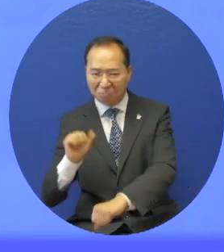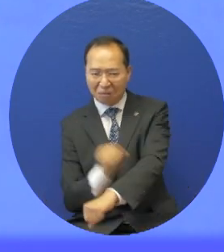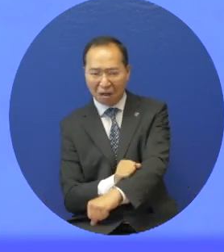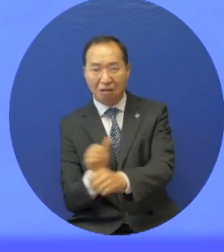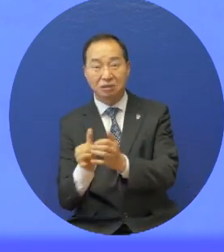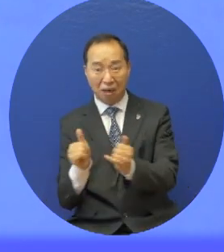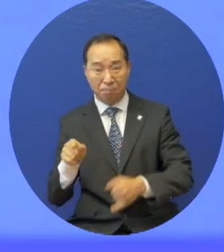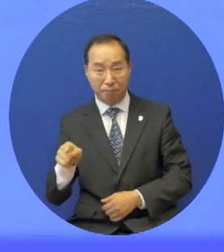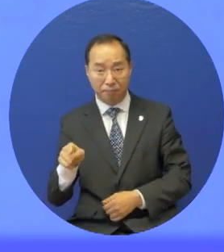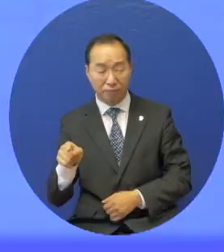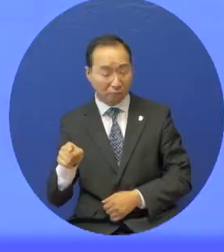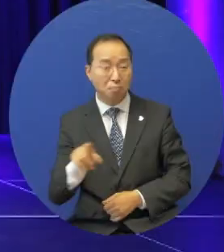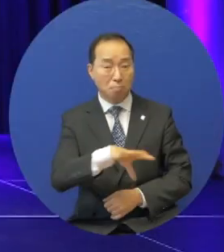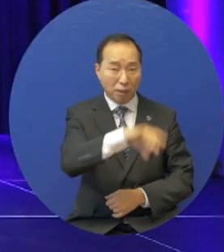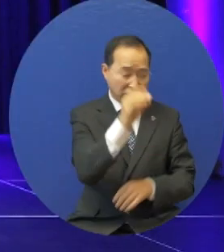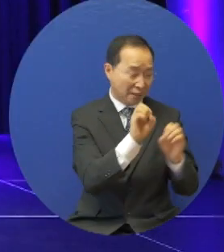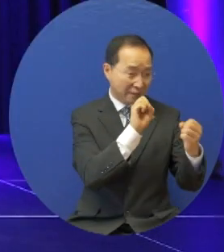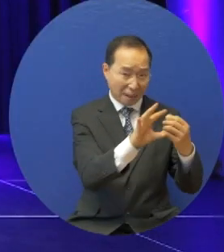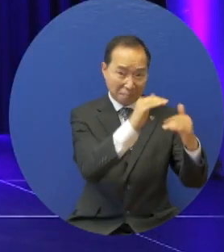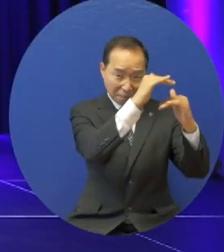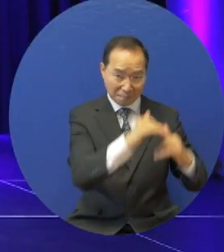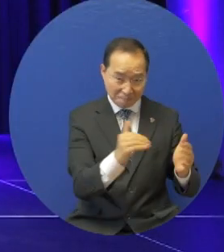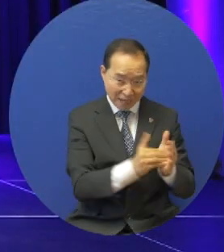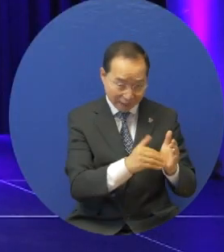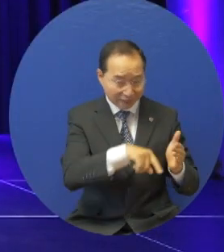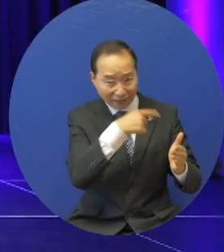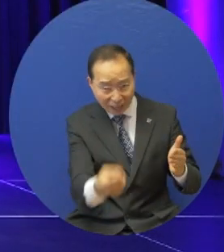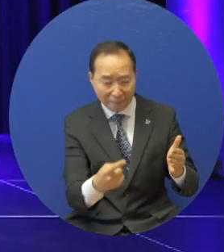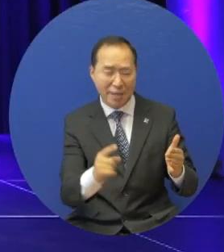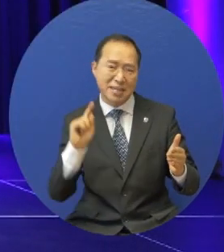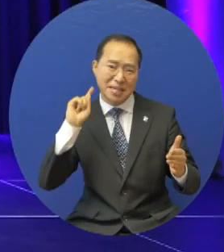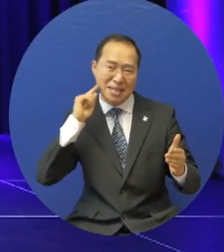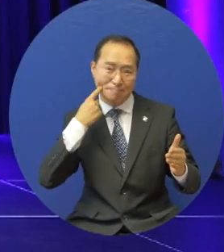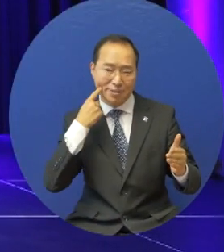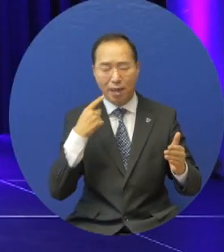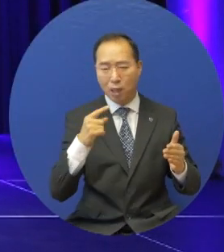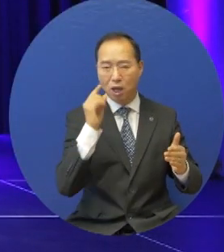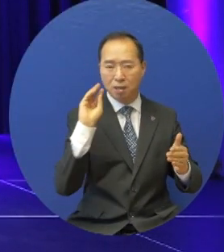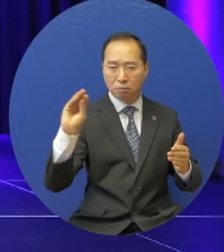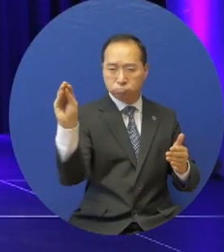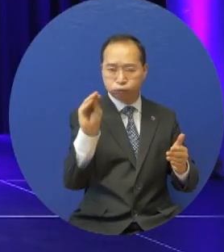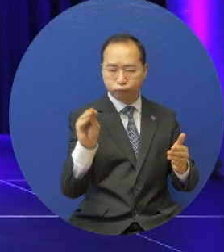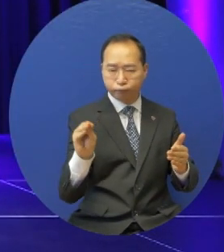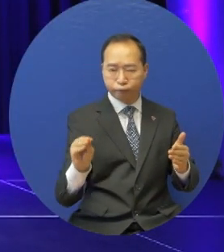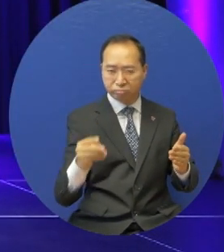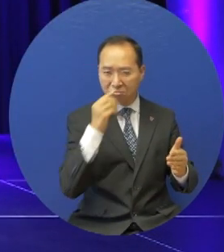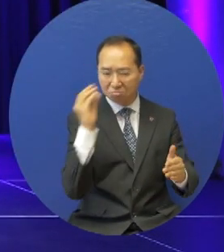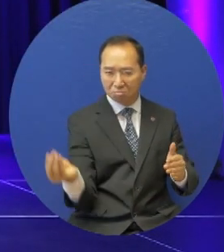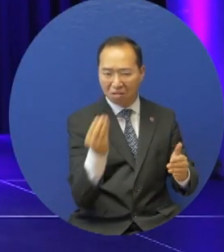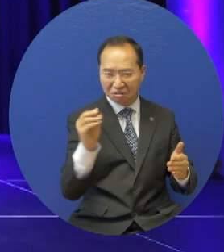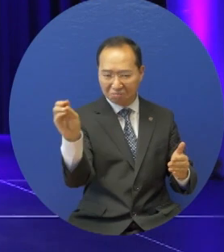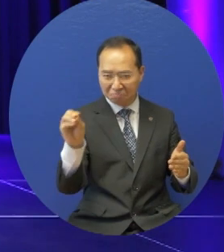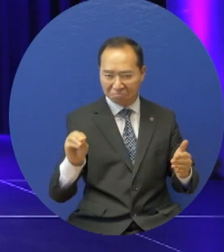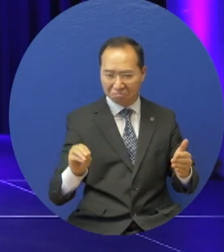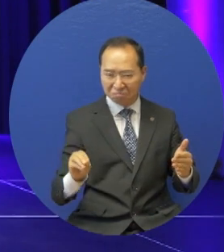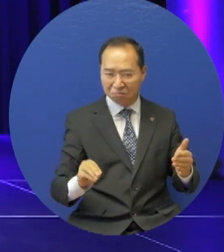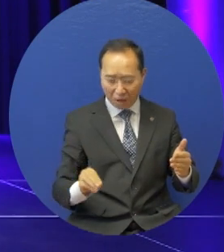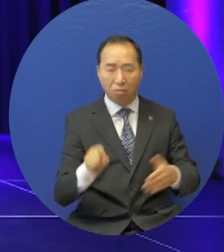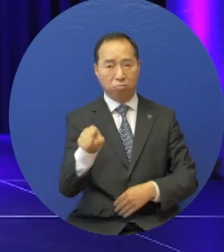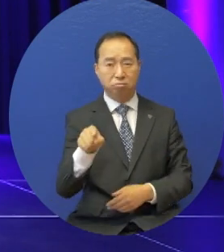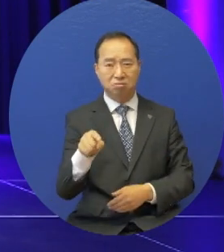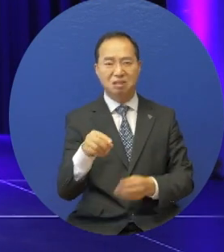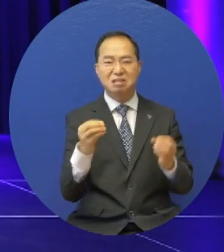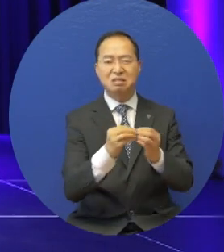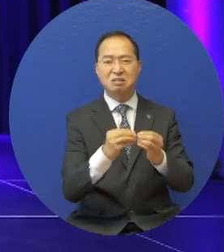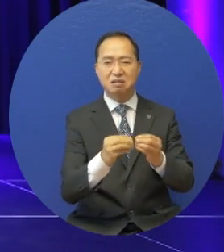글씨를 굉장히 잘 쓰는 사람입니다. 그러니까 답지에 글씨가 잘 쓰여 있으면 주목이 되겠죠. 그러니까